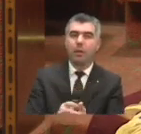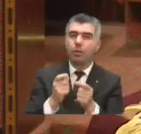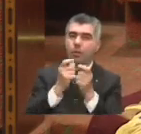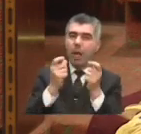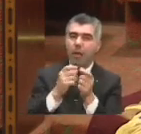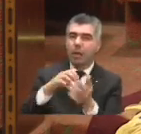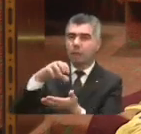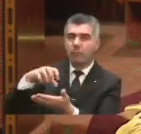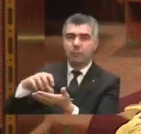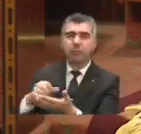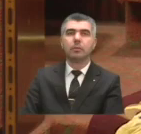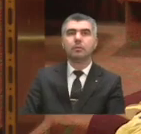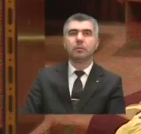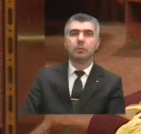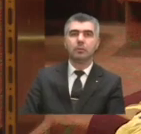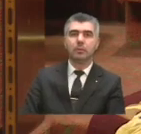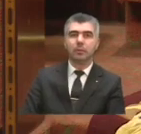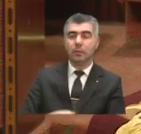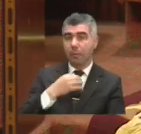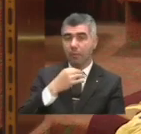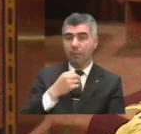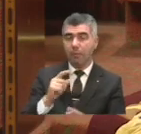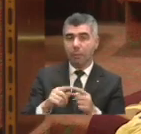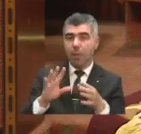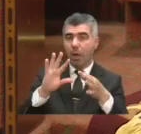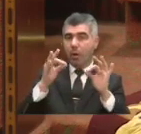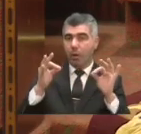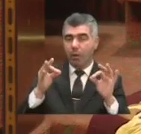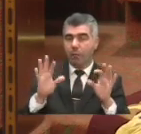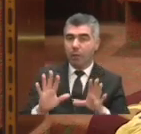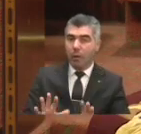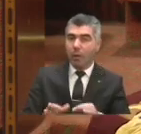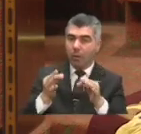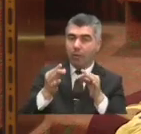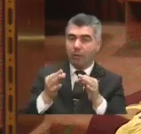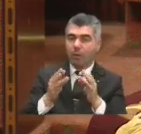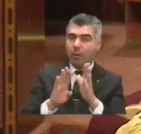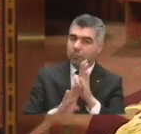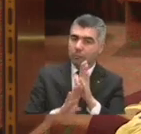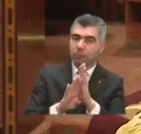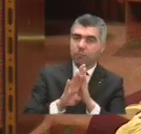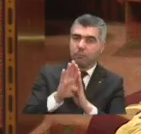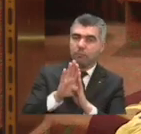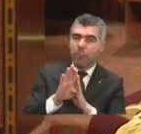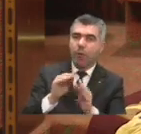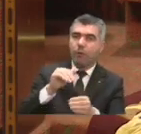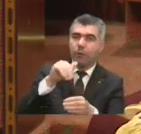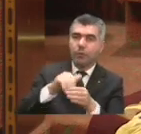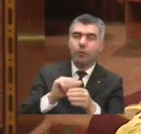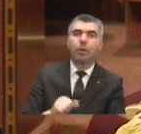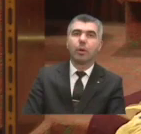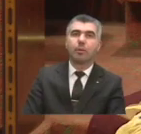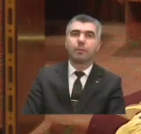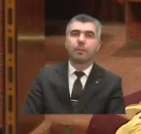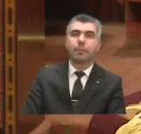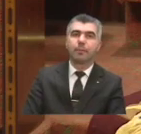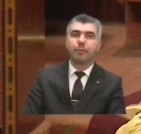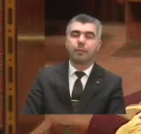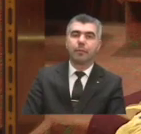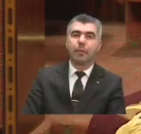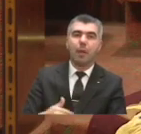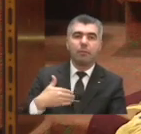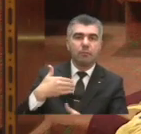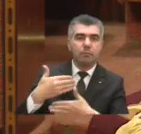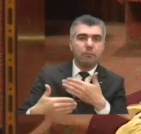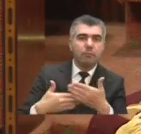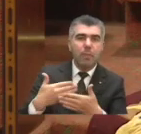القطاعات. يمكن بعد نعطيكم بعض المعطيات عن تقدم هذا الصندوق بعد أن